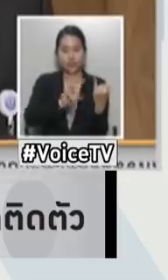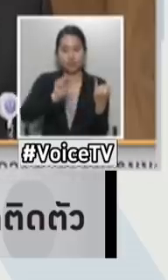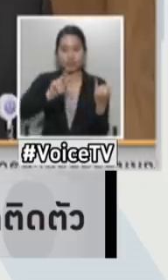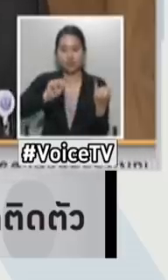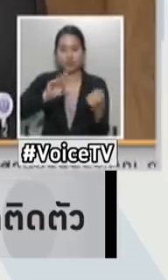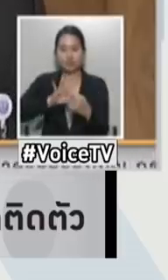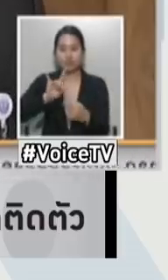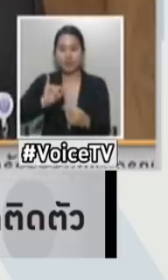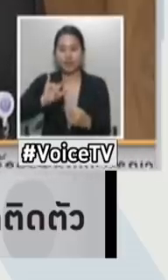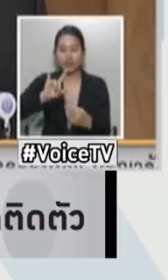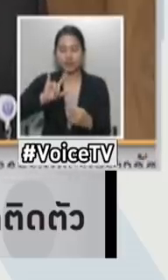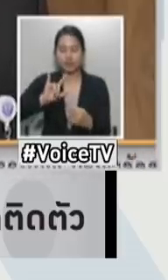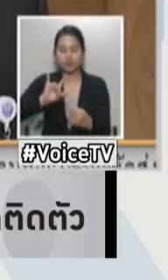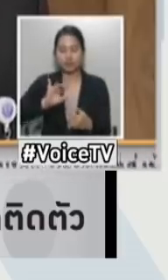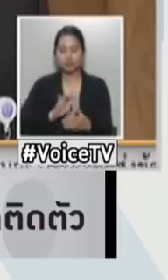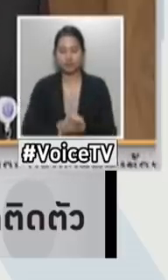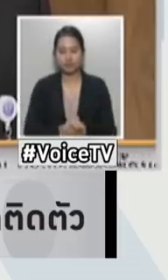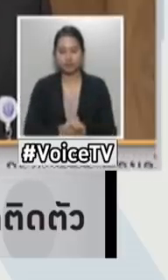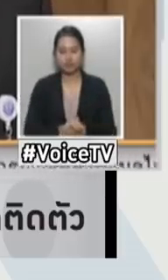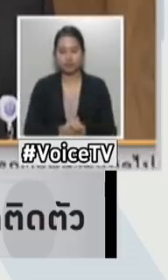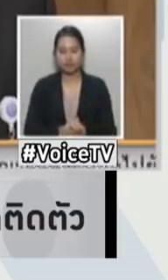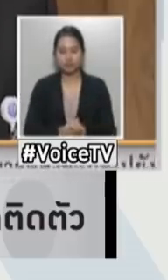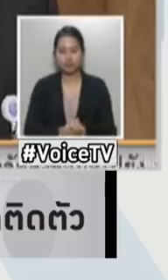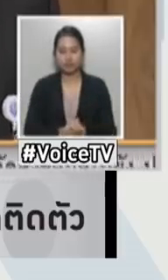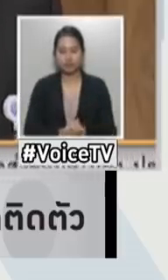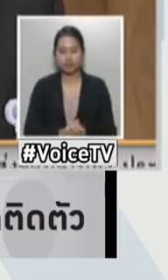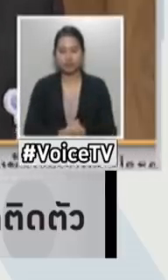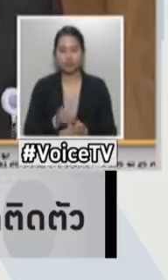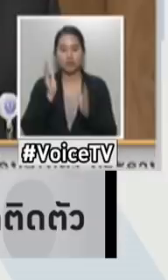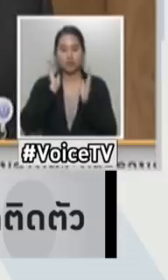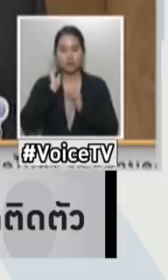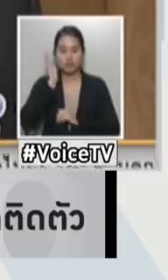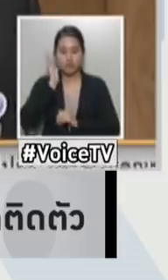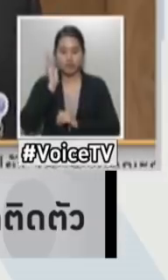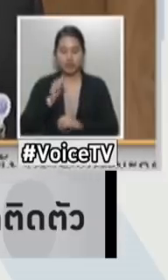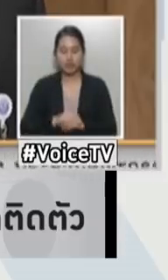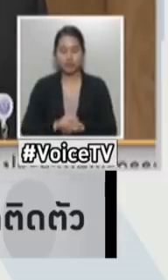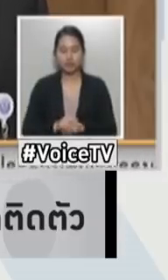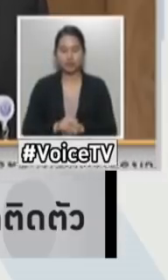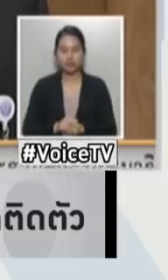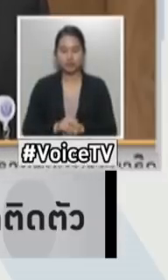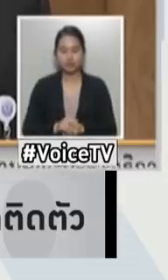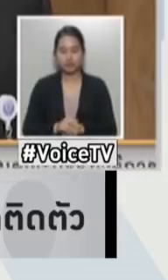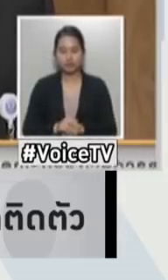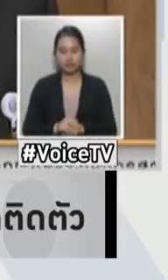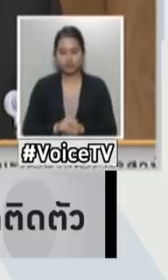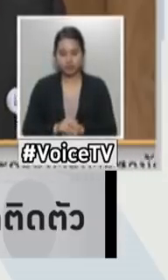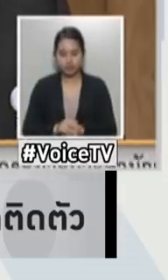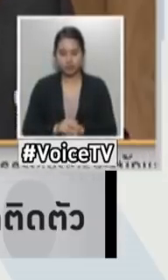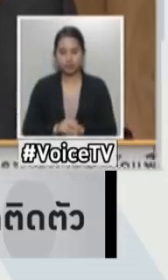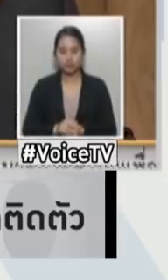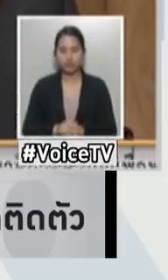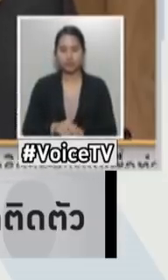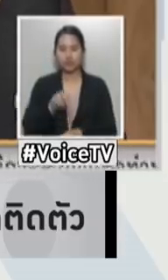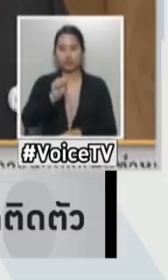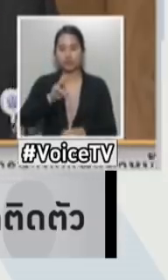มาแปลให้คนไทยทุกคนเห็นเลยว่าสิ่งที่คุณธรรมนัสพูดกับสิ่งที่สื่อออสเตรเลียลงมันตรงกันหรือเปล่า อันไหนจริงกันแน่